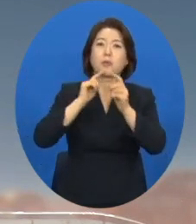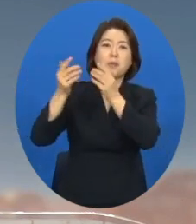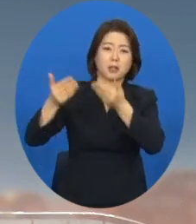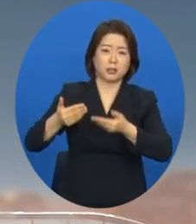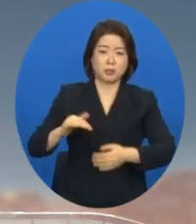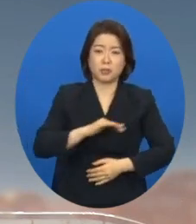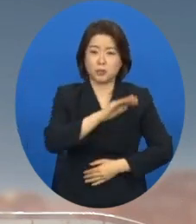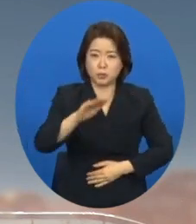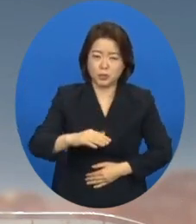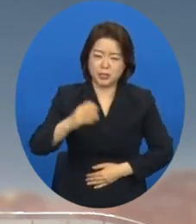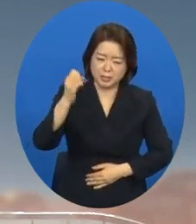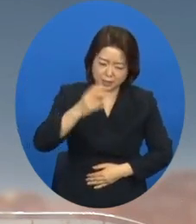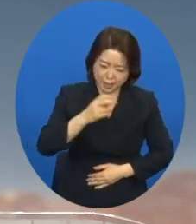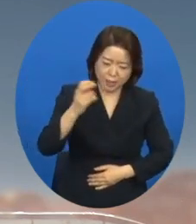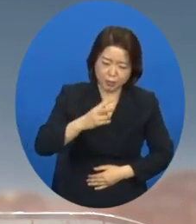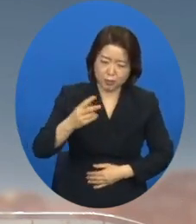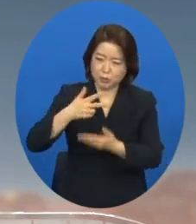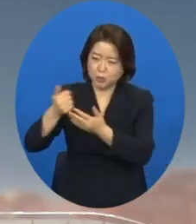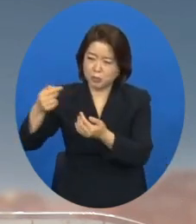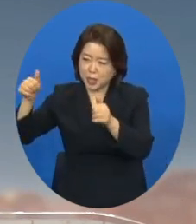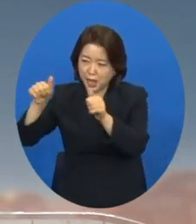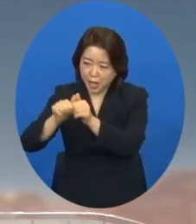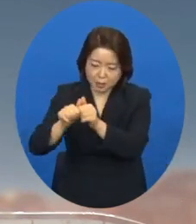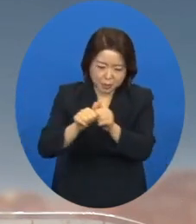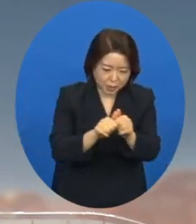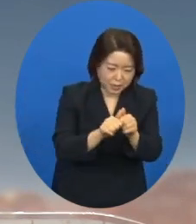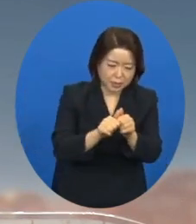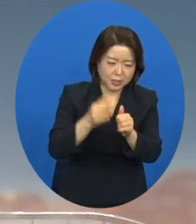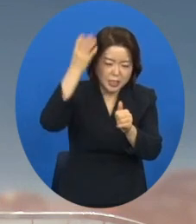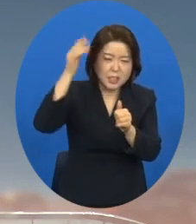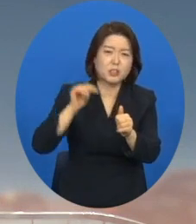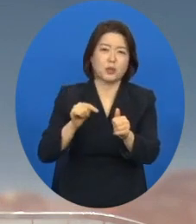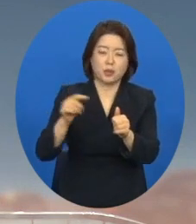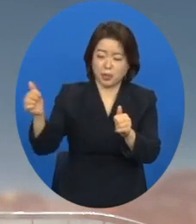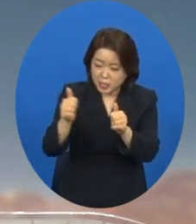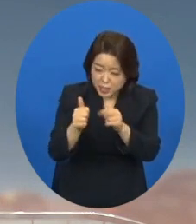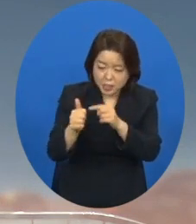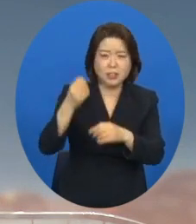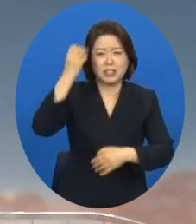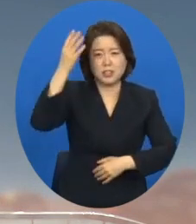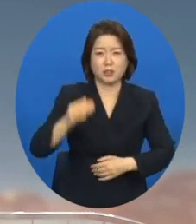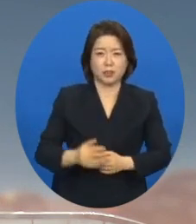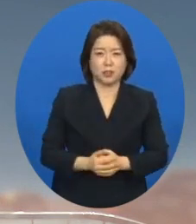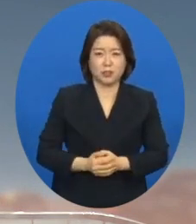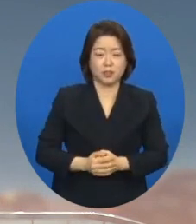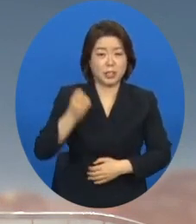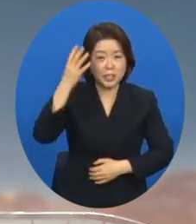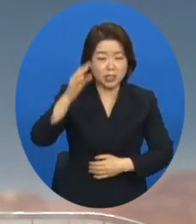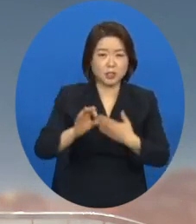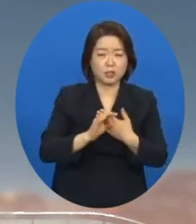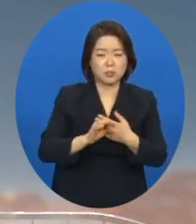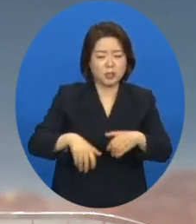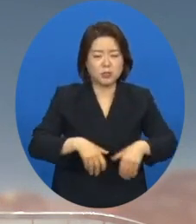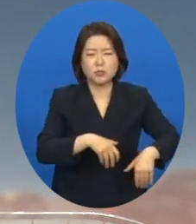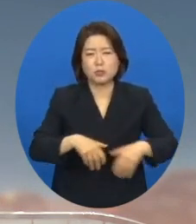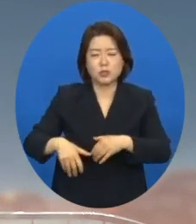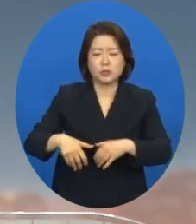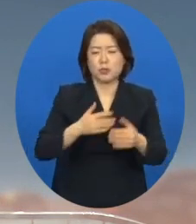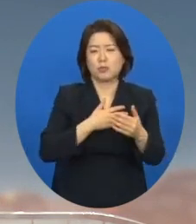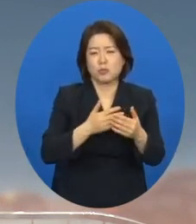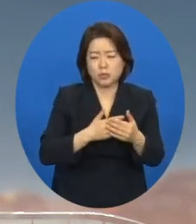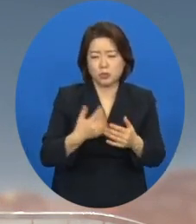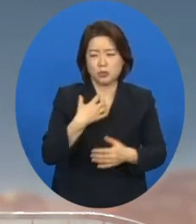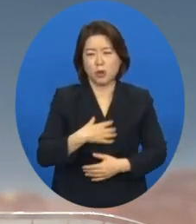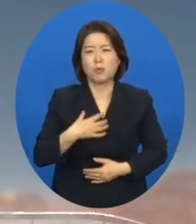우린 자꾸 주님이 우리 함께 하심을 잊어버립니다. 잊어버리면 두려워요. 머뭇거려요. 염려가